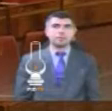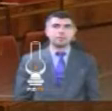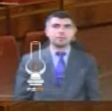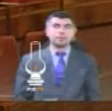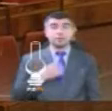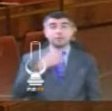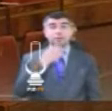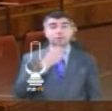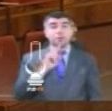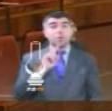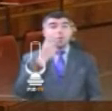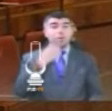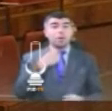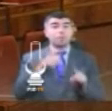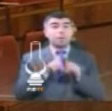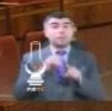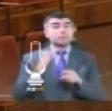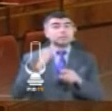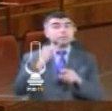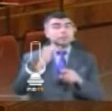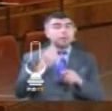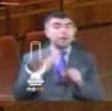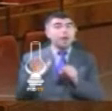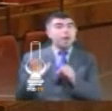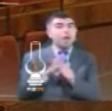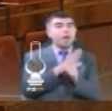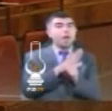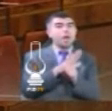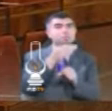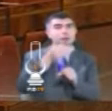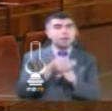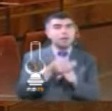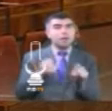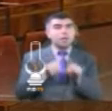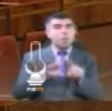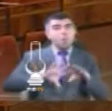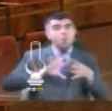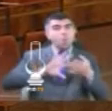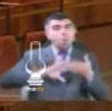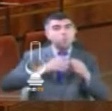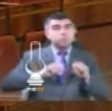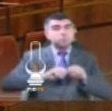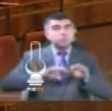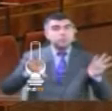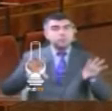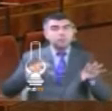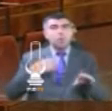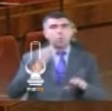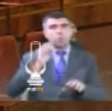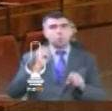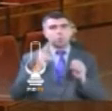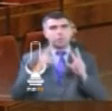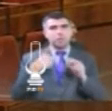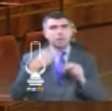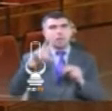قلت بداية لابد من التأكيد على أن مشكل الاكتضاد هو ليس مشكلا عاما. صحيح أن بعض المؤسسات الجامعية تعاني منه،